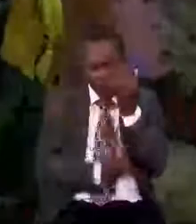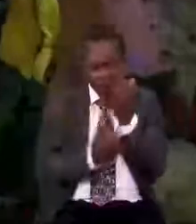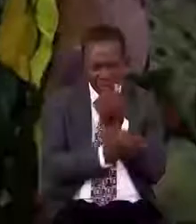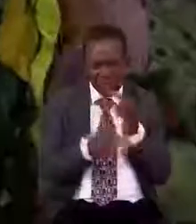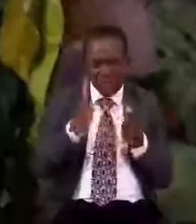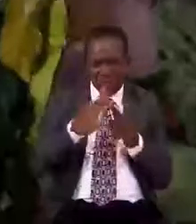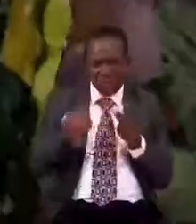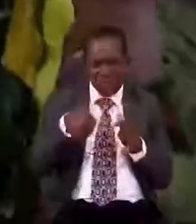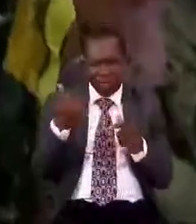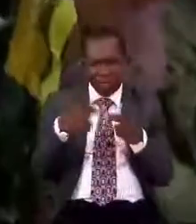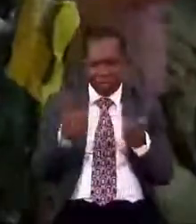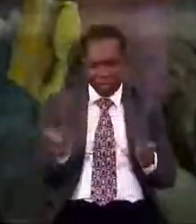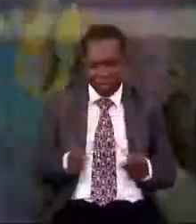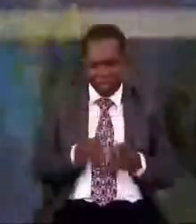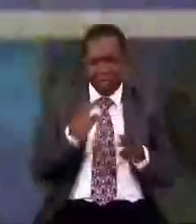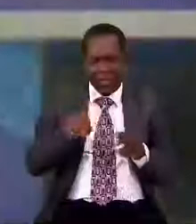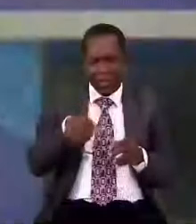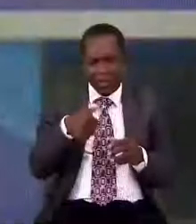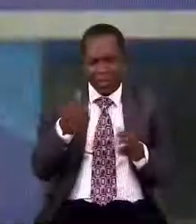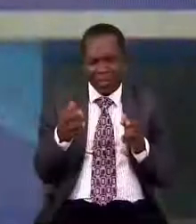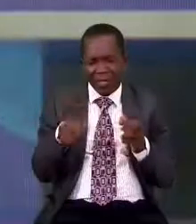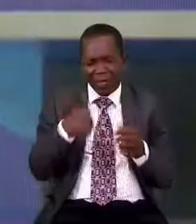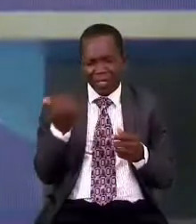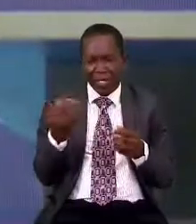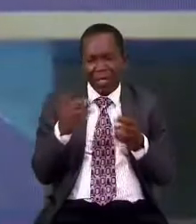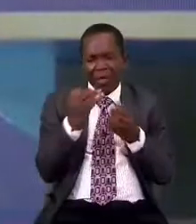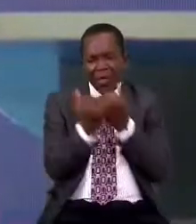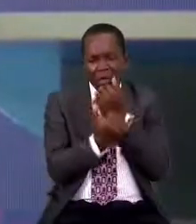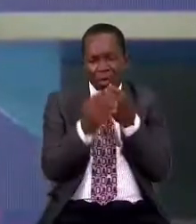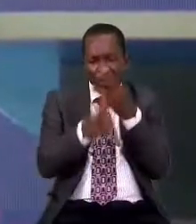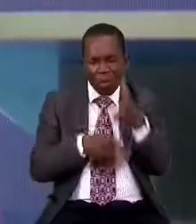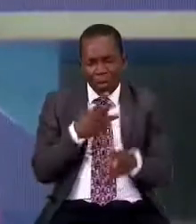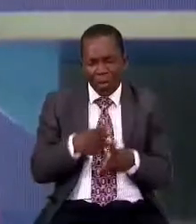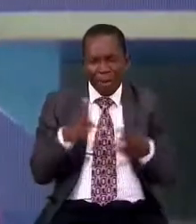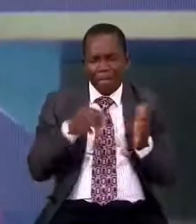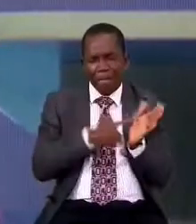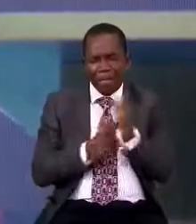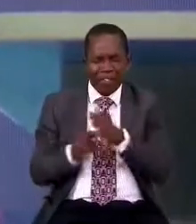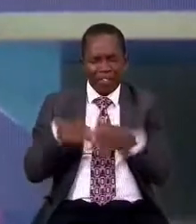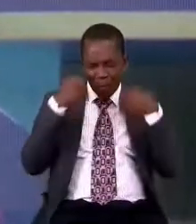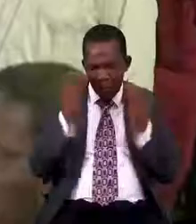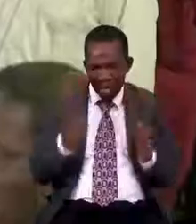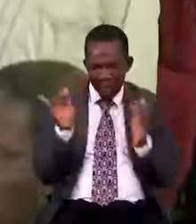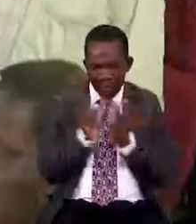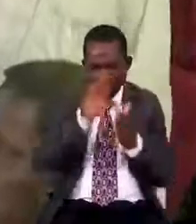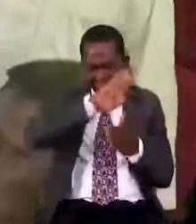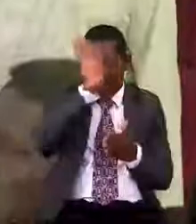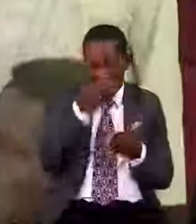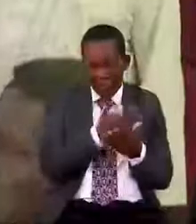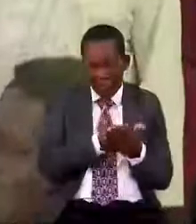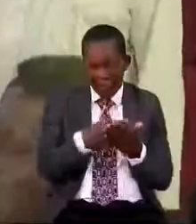ta puissance qui ne faillit jamais. Confirme ta parole, ton miracle,